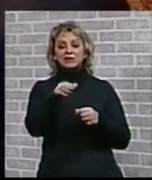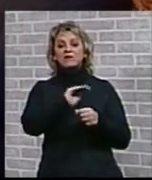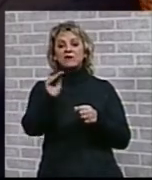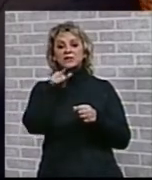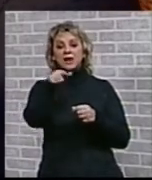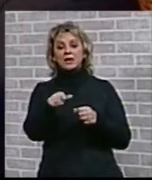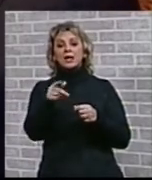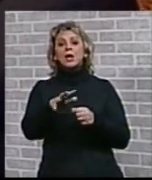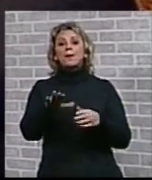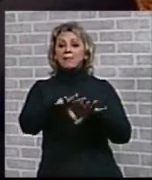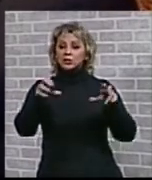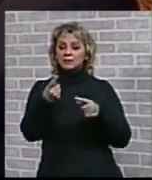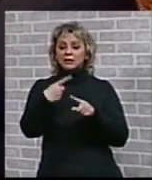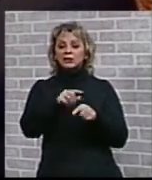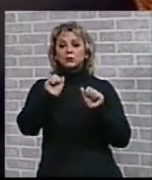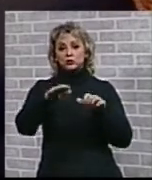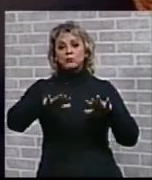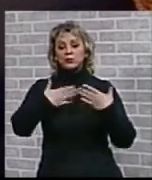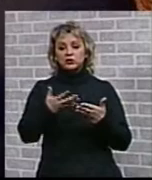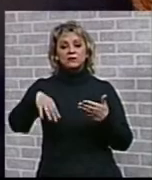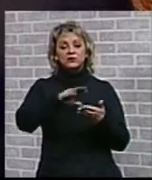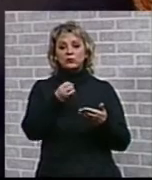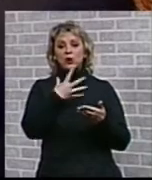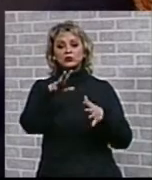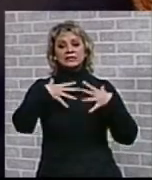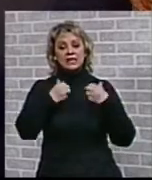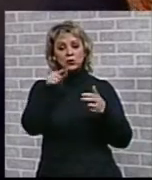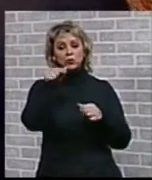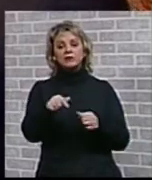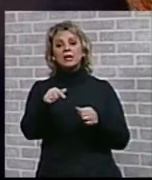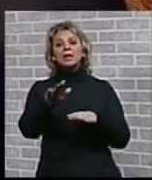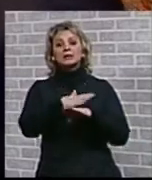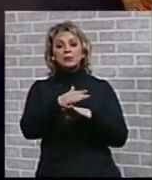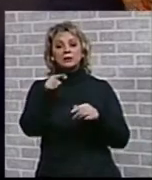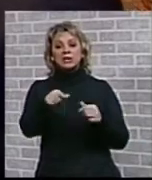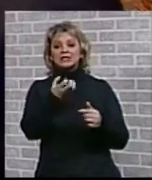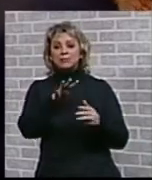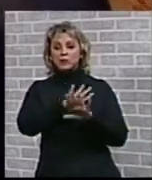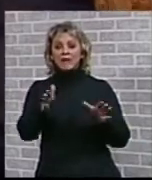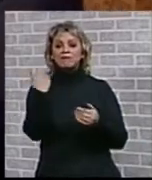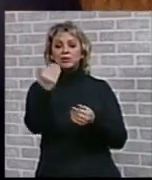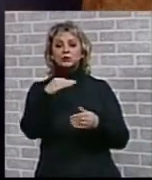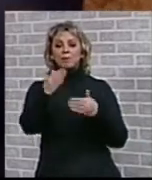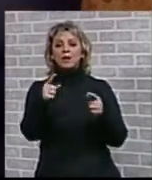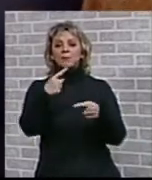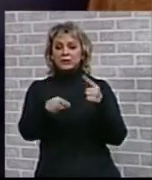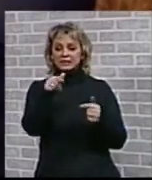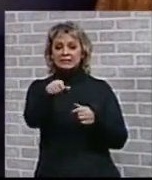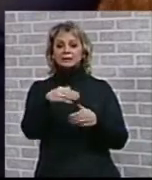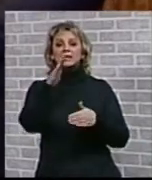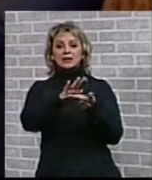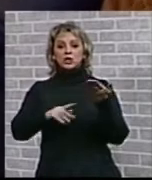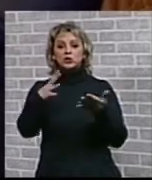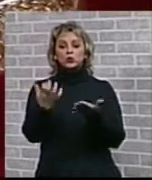федеральные, парламентарии. Поэтому хочется пожелать, Юрий Александрович, вам здоровья, доброты, тепла. Спасибо. Вашим близким и